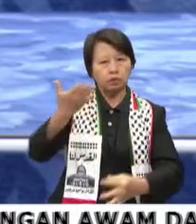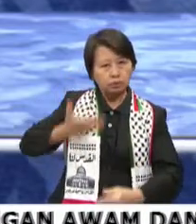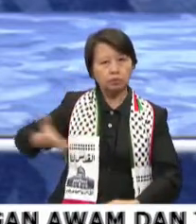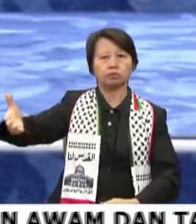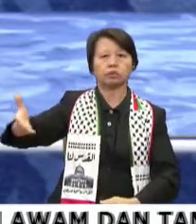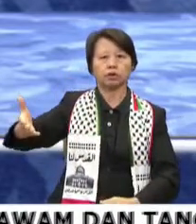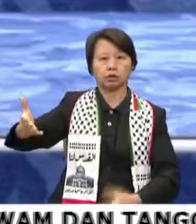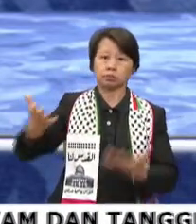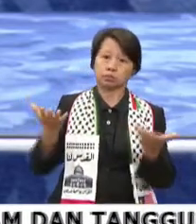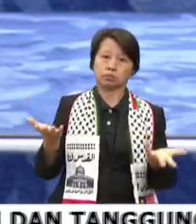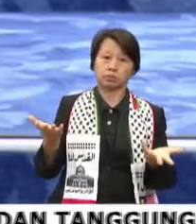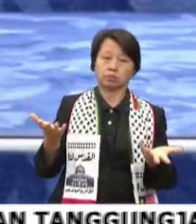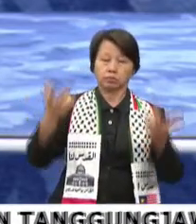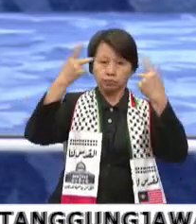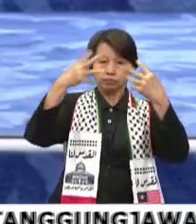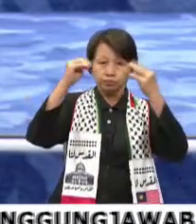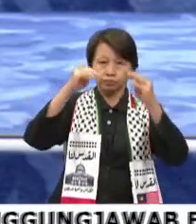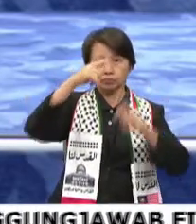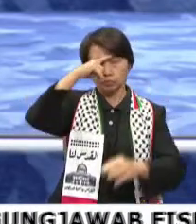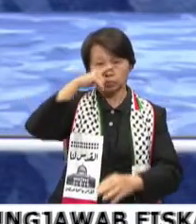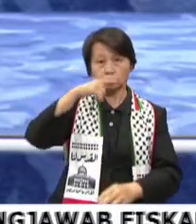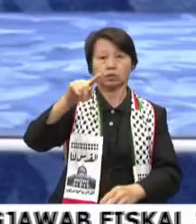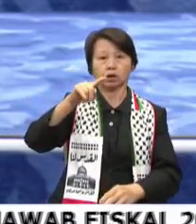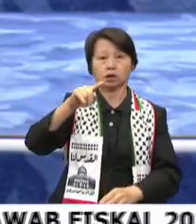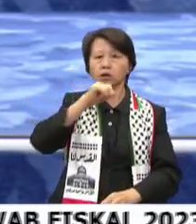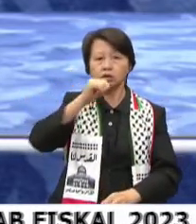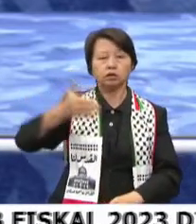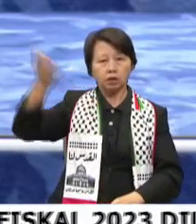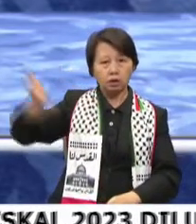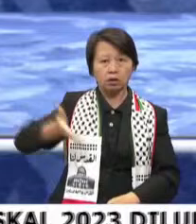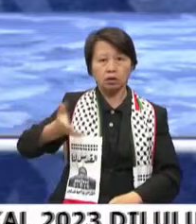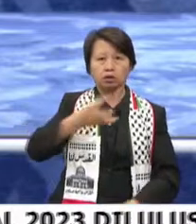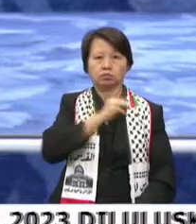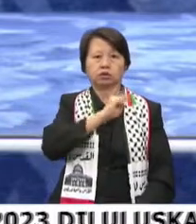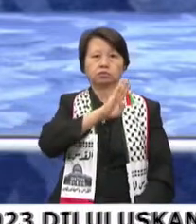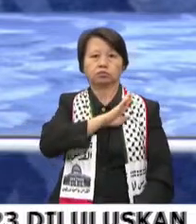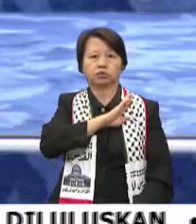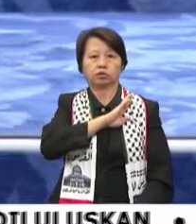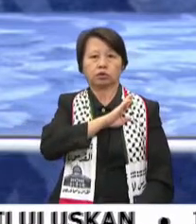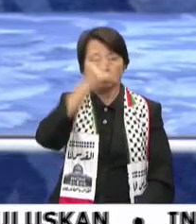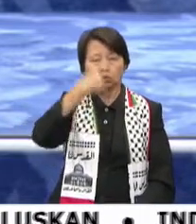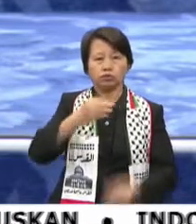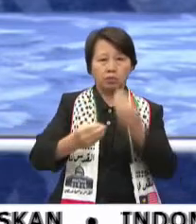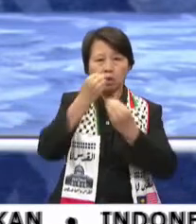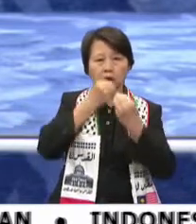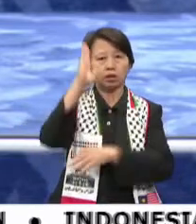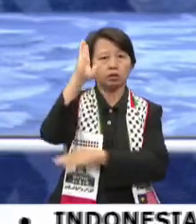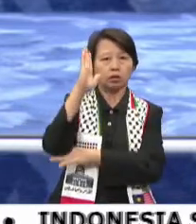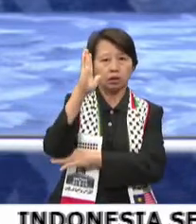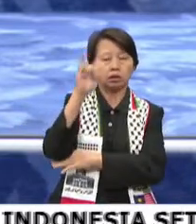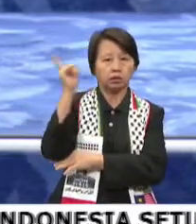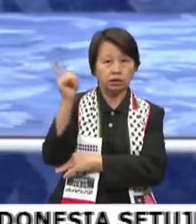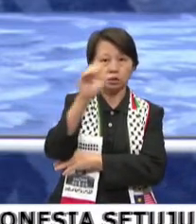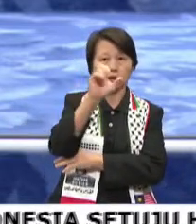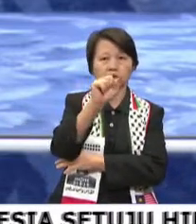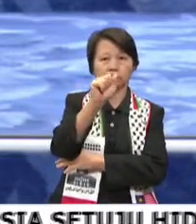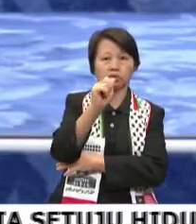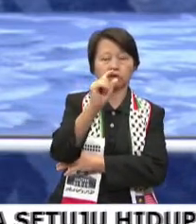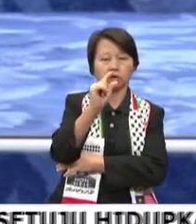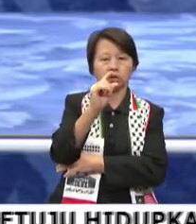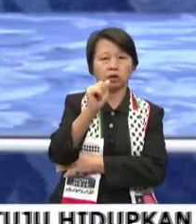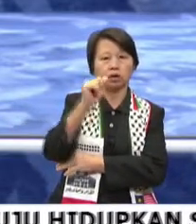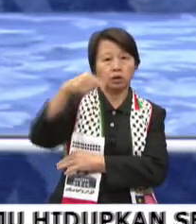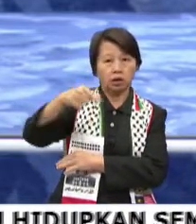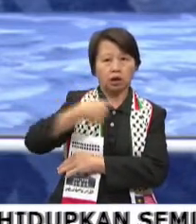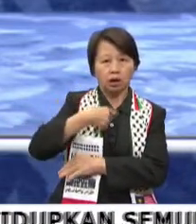undang Perdana menteri Thailand tidak mengundang menteri besar untuk makan tengah hari di sadau